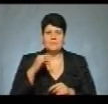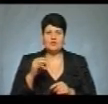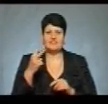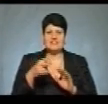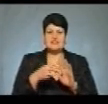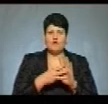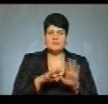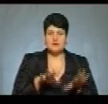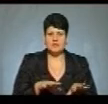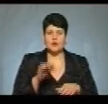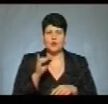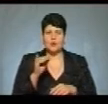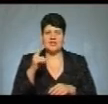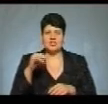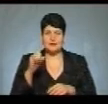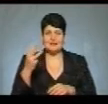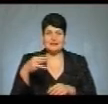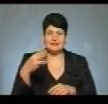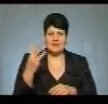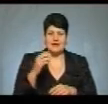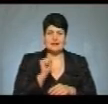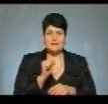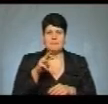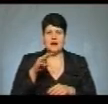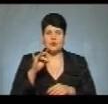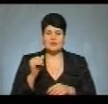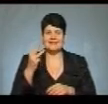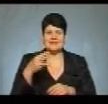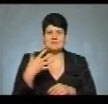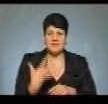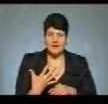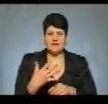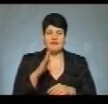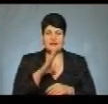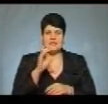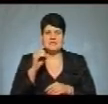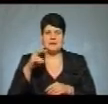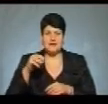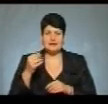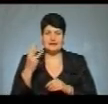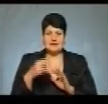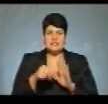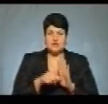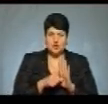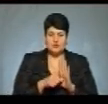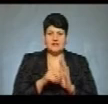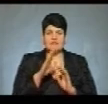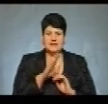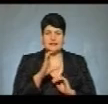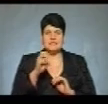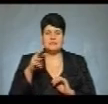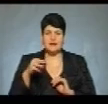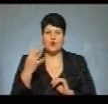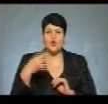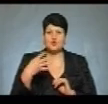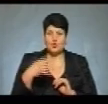28-му місці, Юлія Джима на 33-му, Анастасія Меркушина на 35-му, Віта Семеренко на 36-му, Валентина Семеренко на